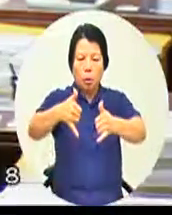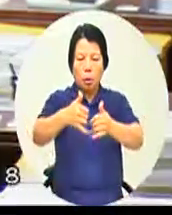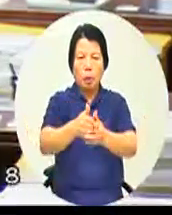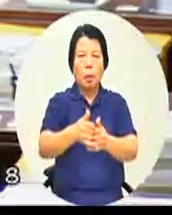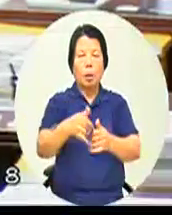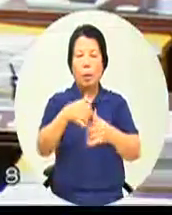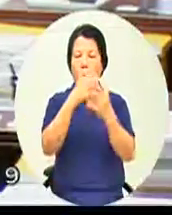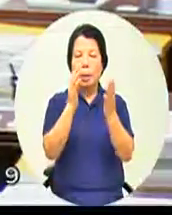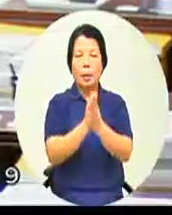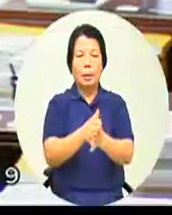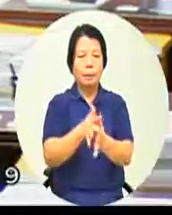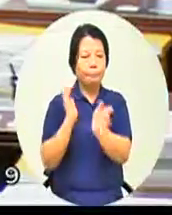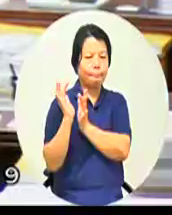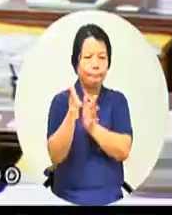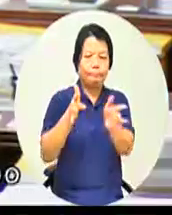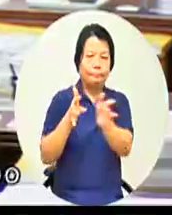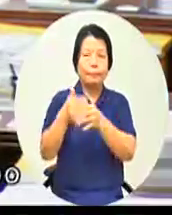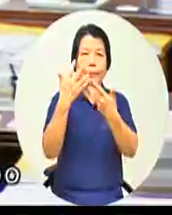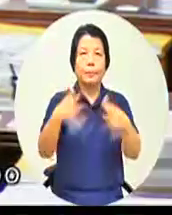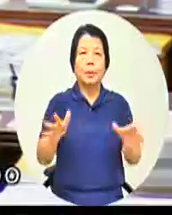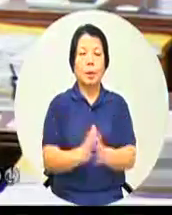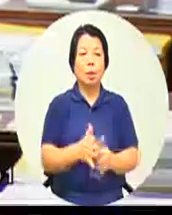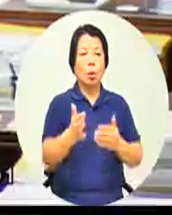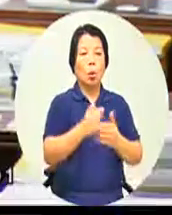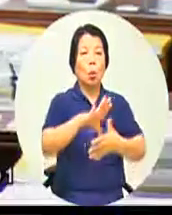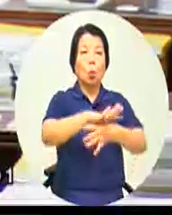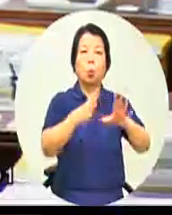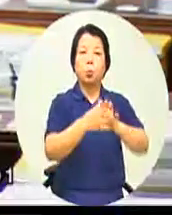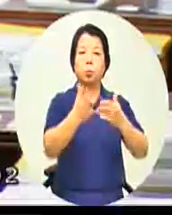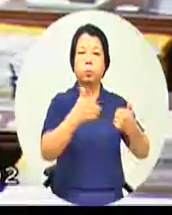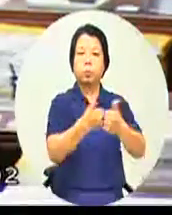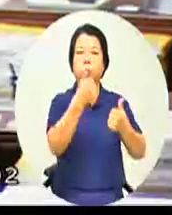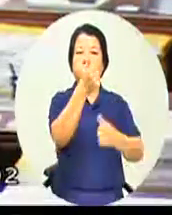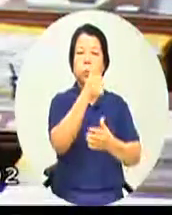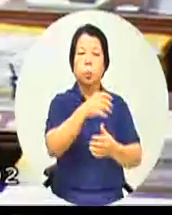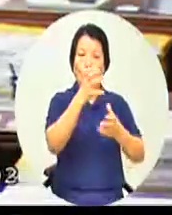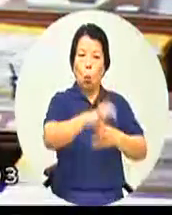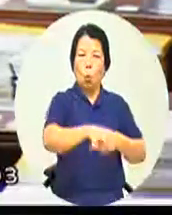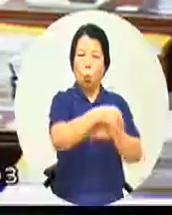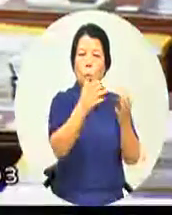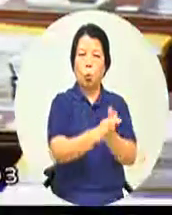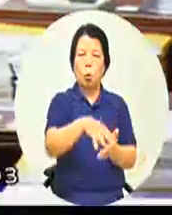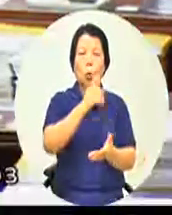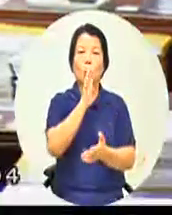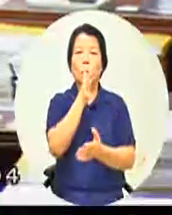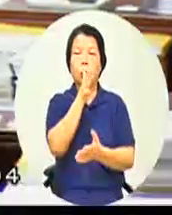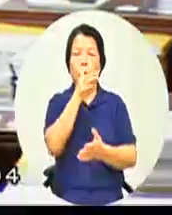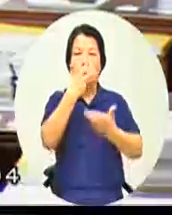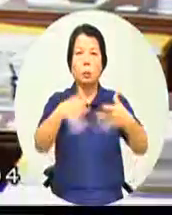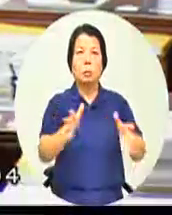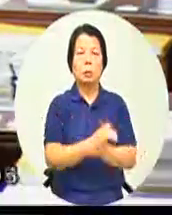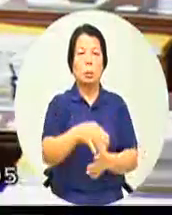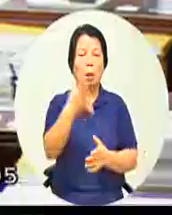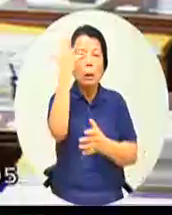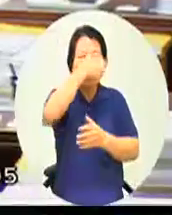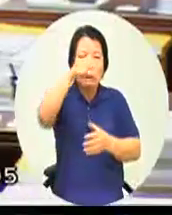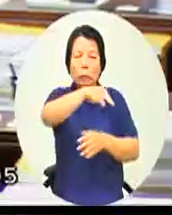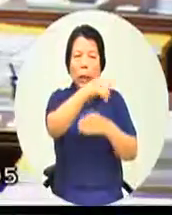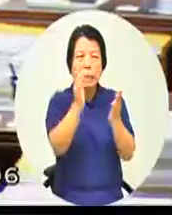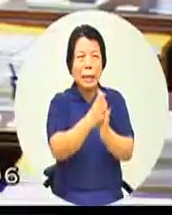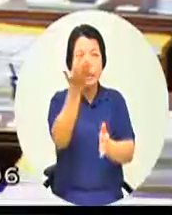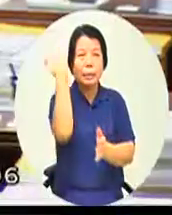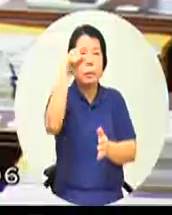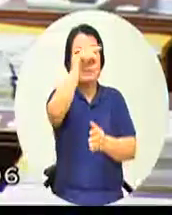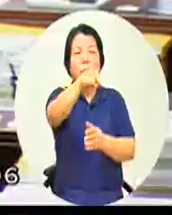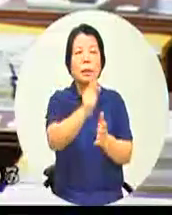那旧城文化学会其实有做了很多口述历史，有很多老一辈的人。当时的印象，这个地方是长了什么样子